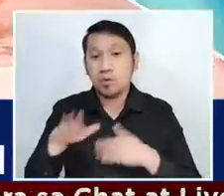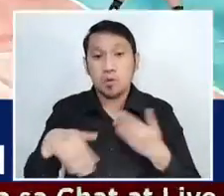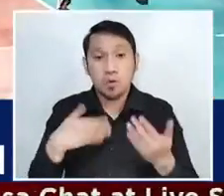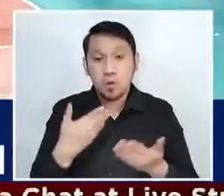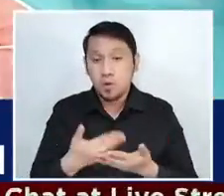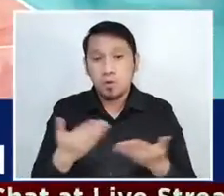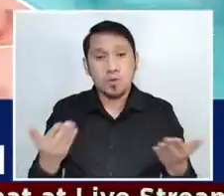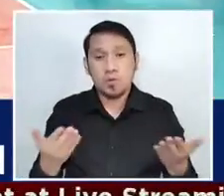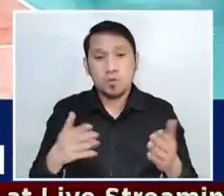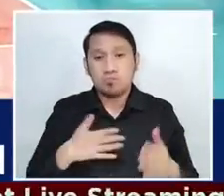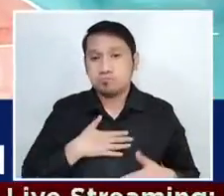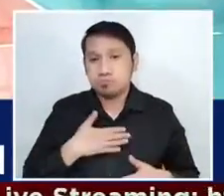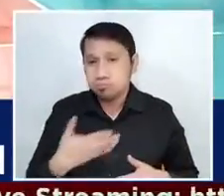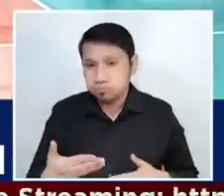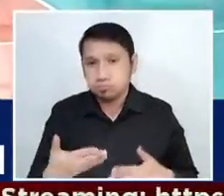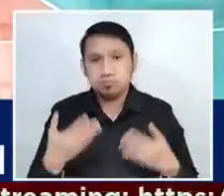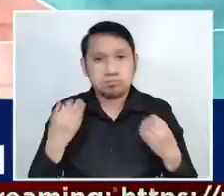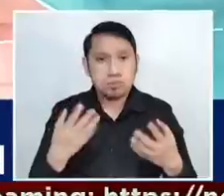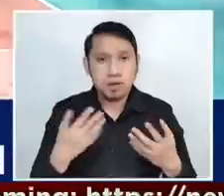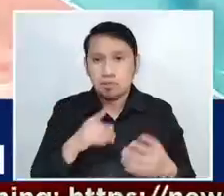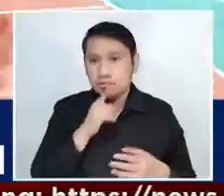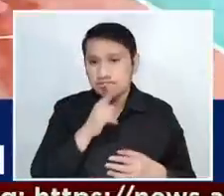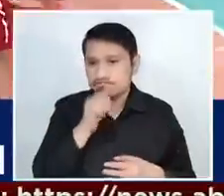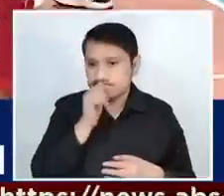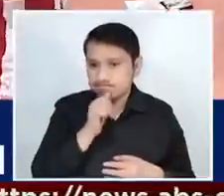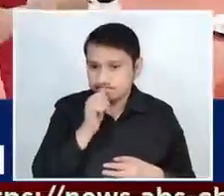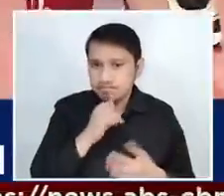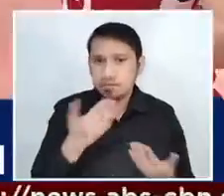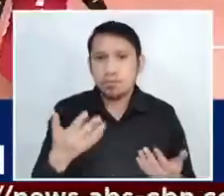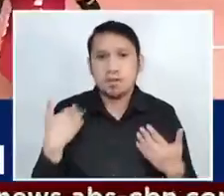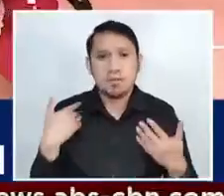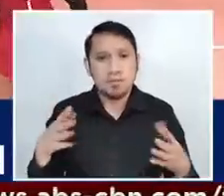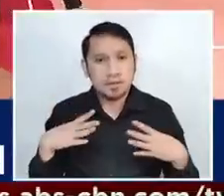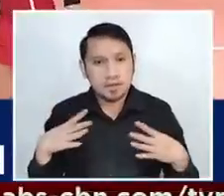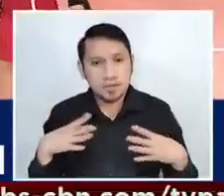so. We had to sacrifice a lot of our vacations, a lot of our family time for this.